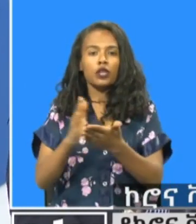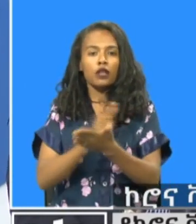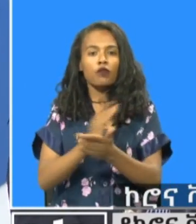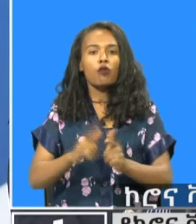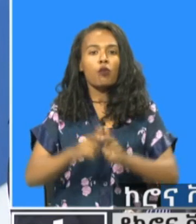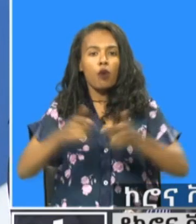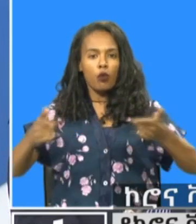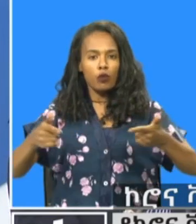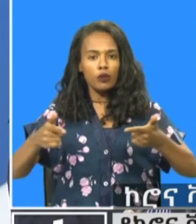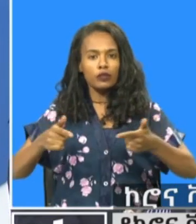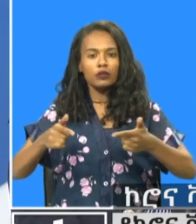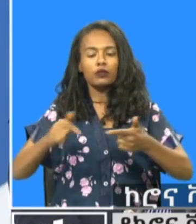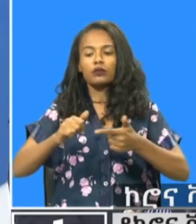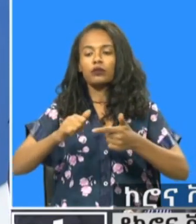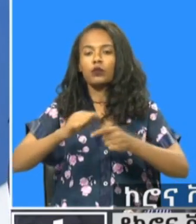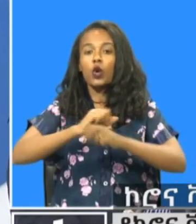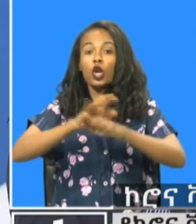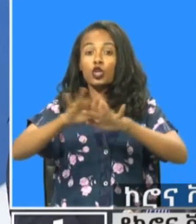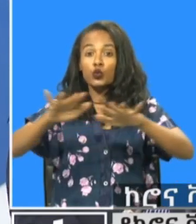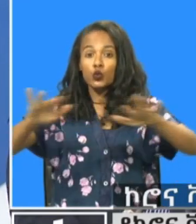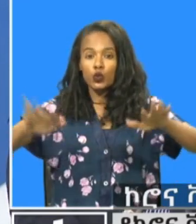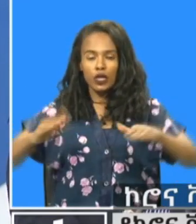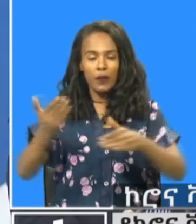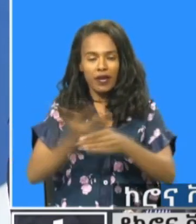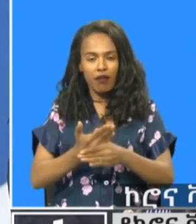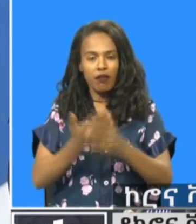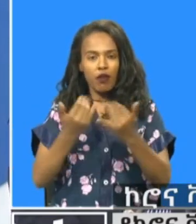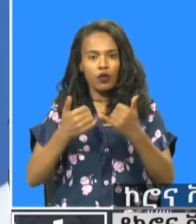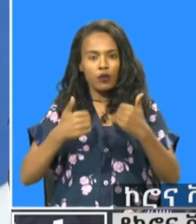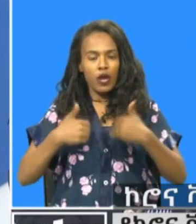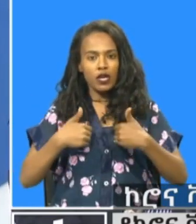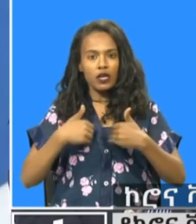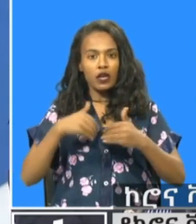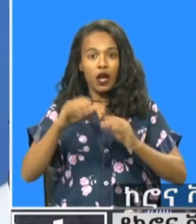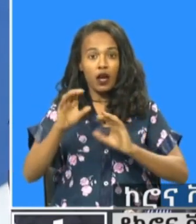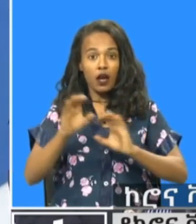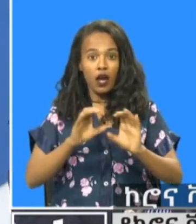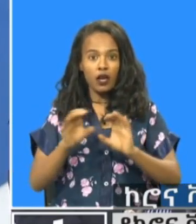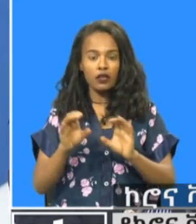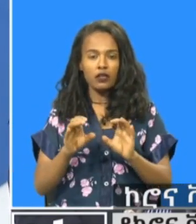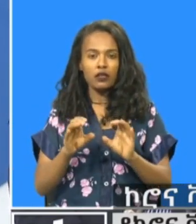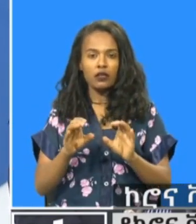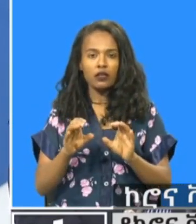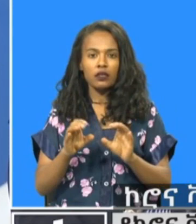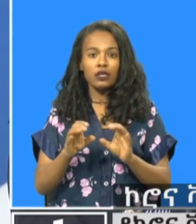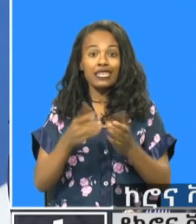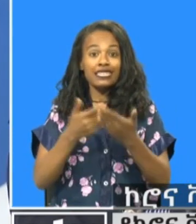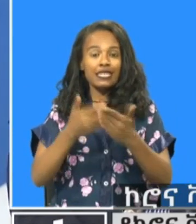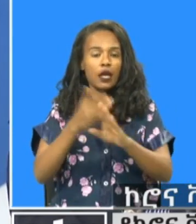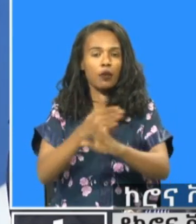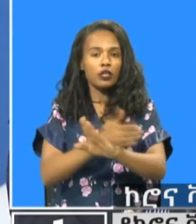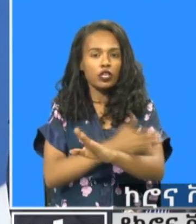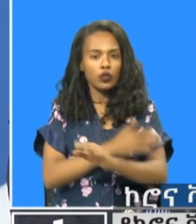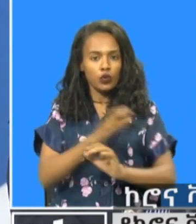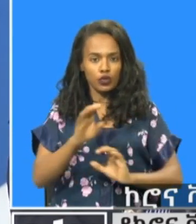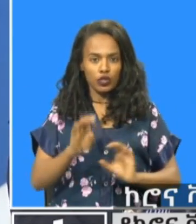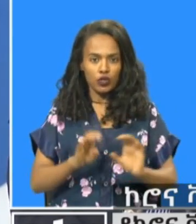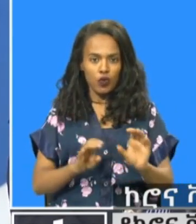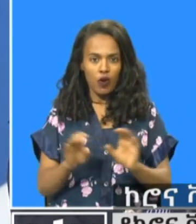በማጎልበት ወረርሽኙን የመግታት አሁንም ከዚህ በኋላ ላለን አካሄድ ቁልፍ በመሆኑ እዚህም ላይ ማሻሻያዎች